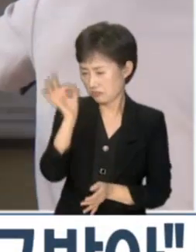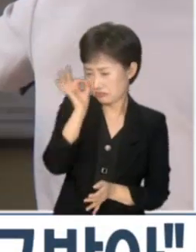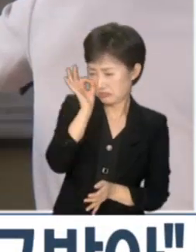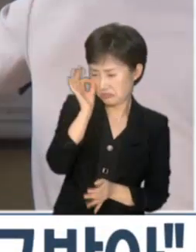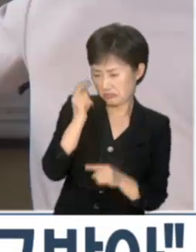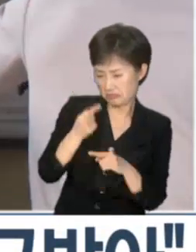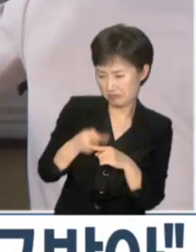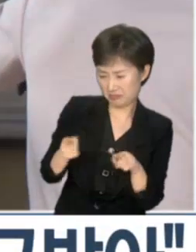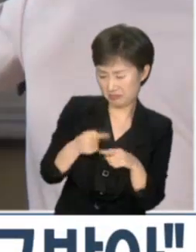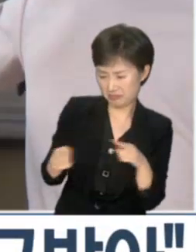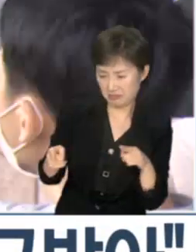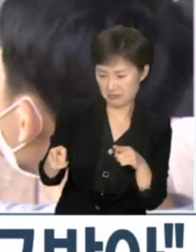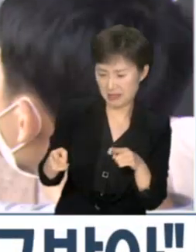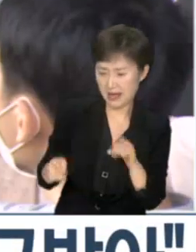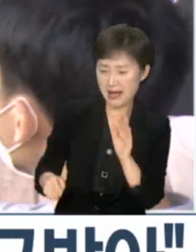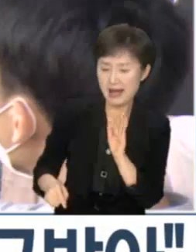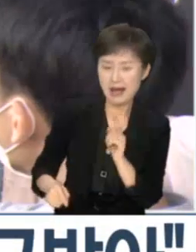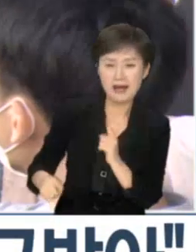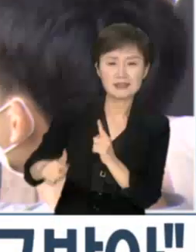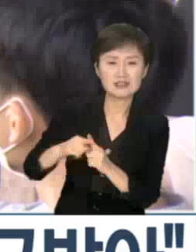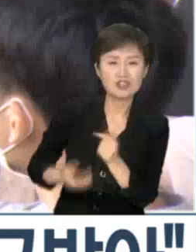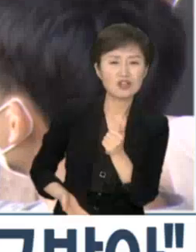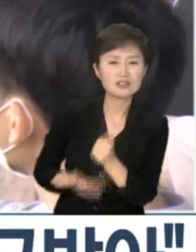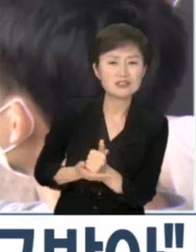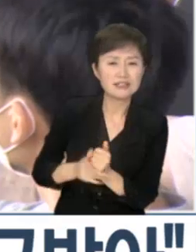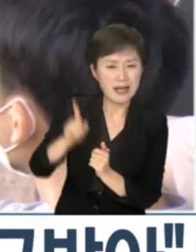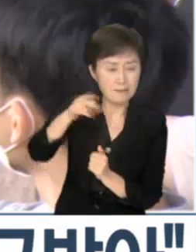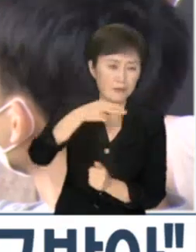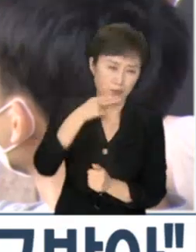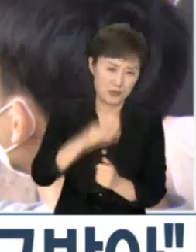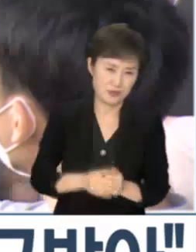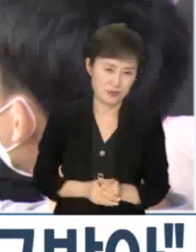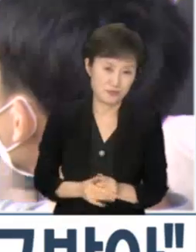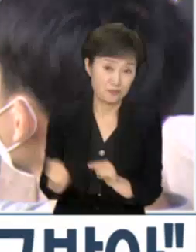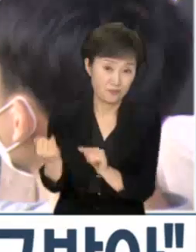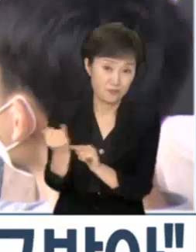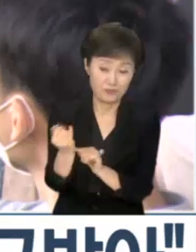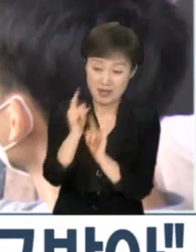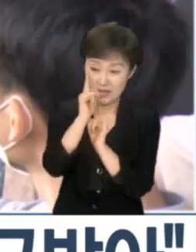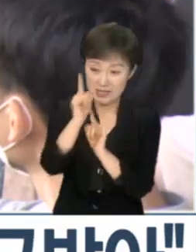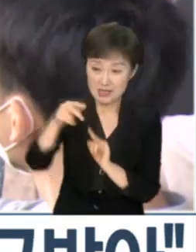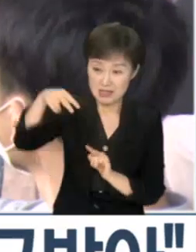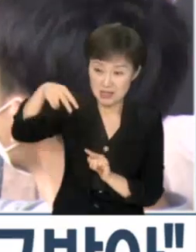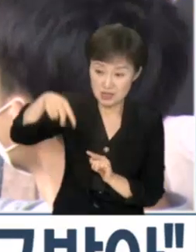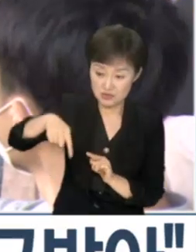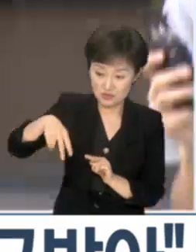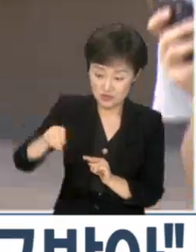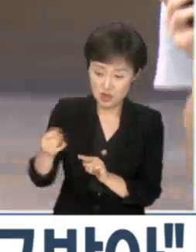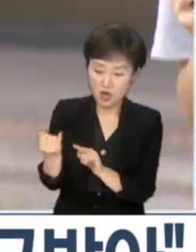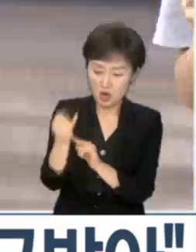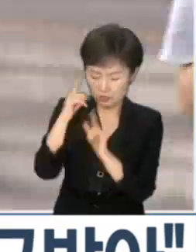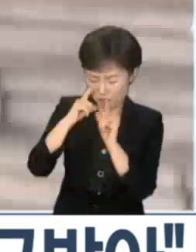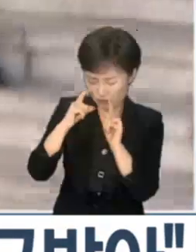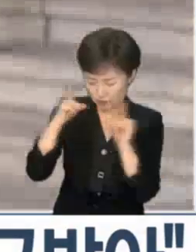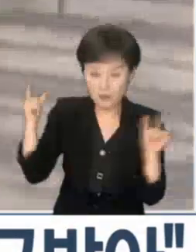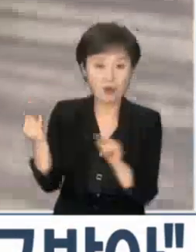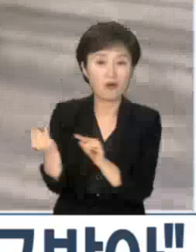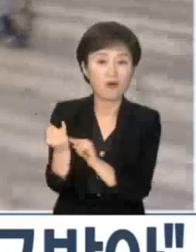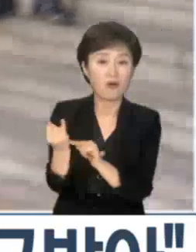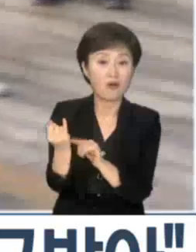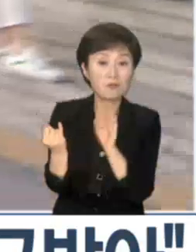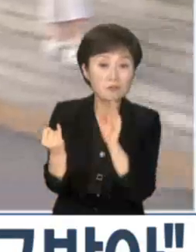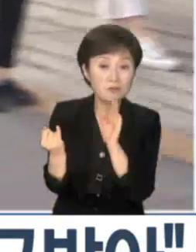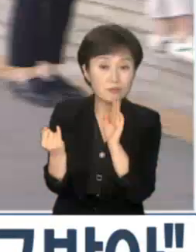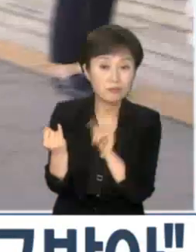한 번도 그 칭찬한 적이 없습니다. 예를 들어서 이수정 교수의 그 명성이라든지 대외적인 명성이라든지 인생 그 어떤 정평이나 이런